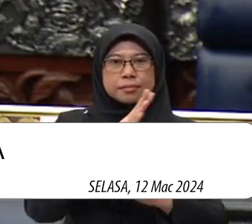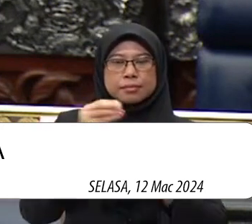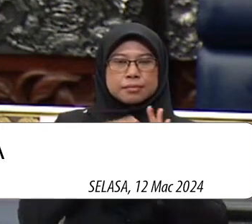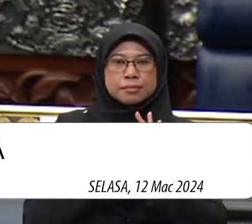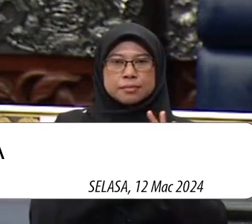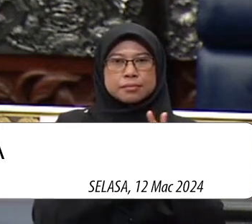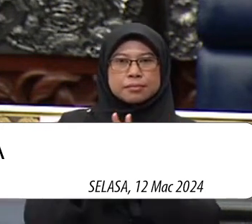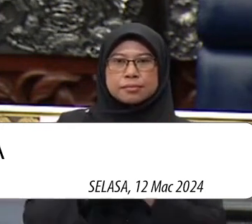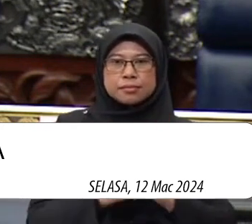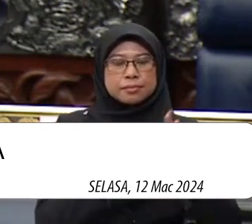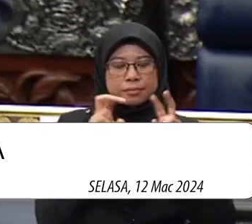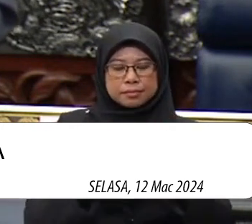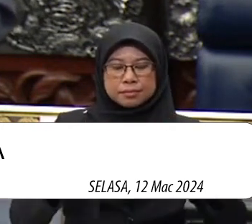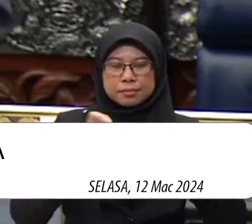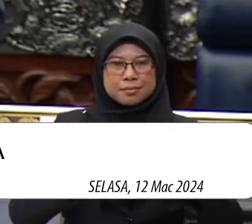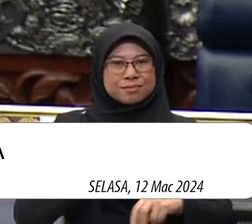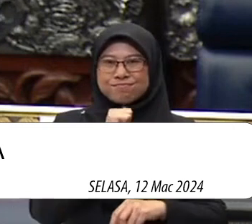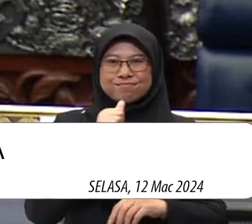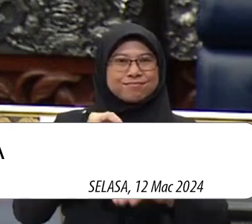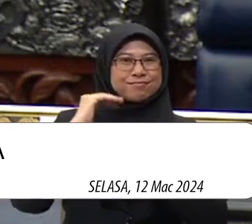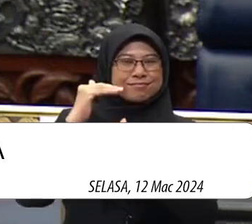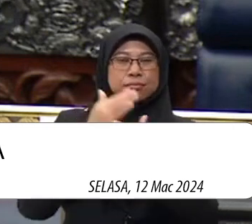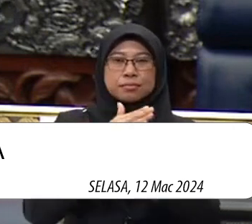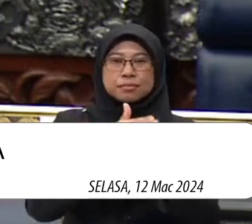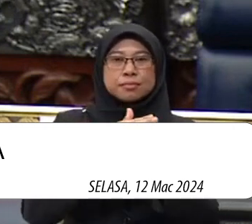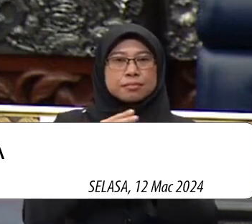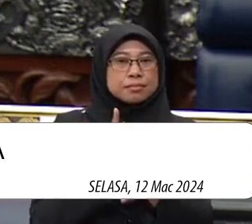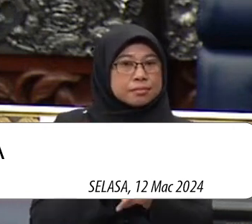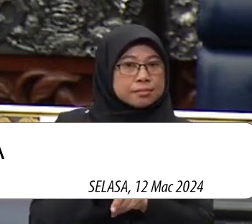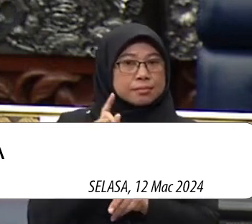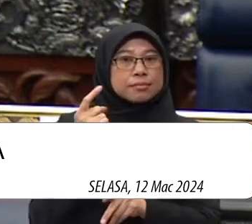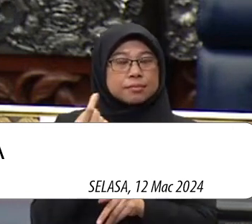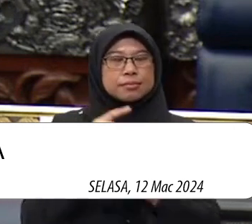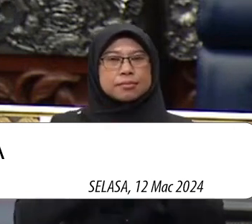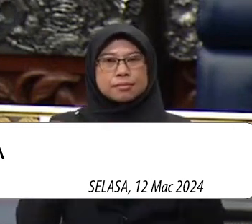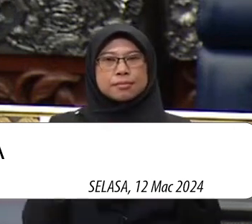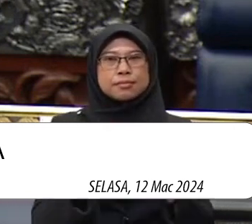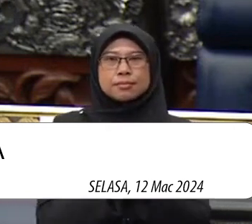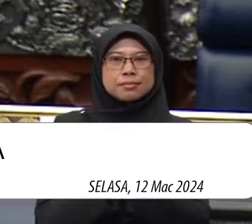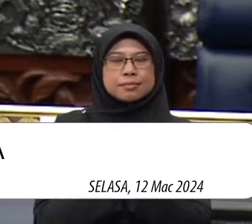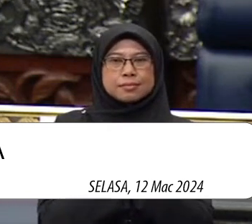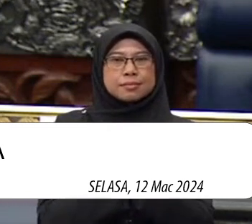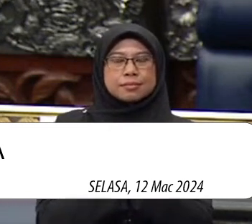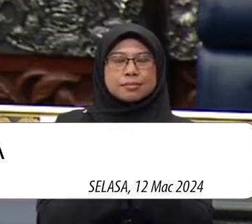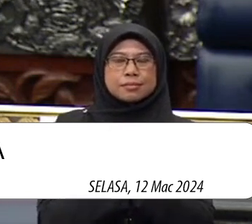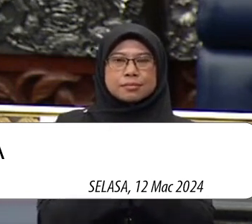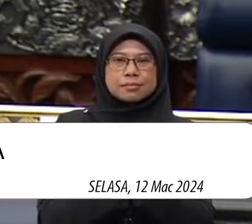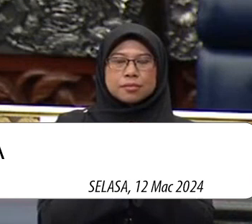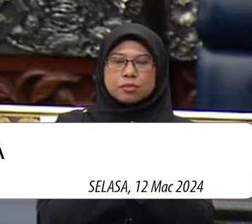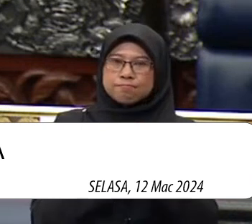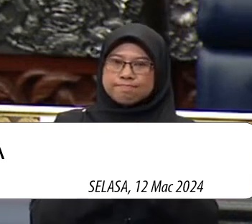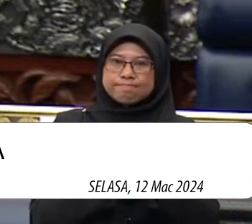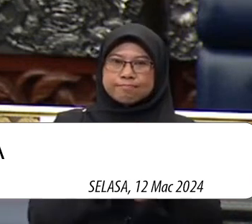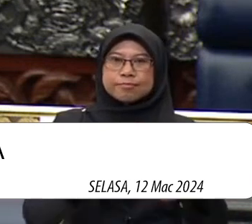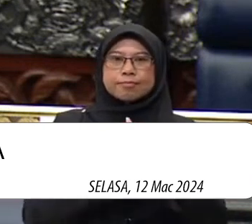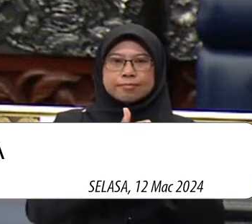kerjasama penyelidikan tidak terhad kepada perkongsian kepakaran tetapi turut merangkumi konteks yang lebih luas seperti